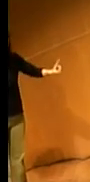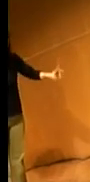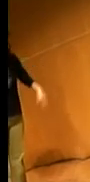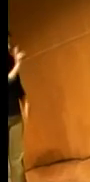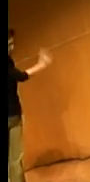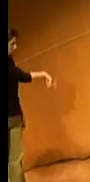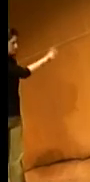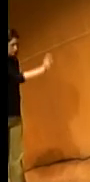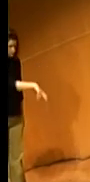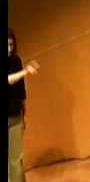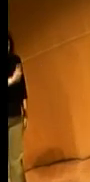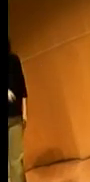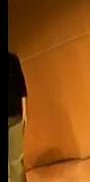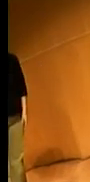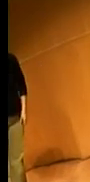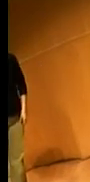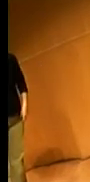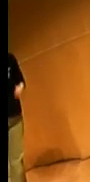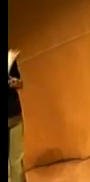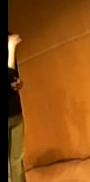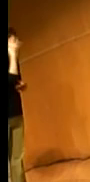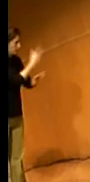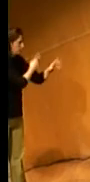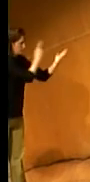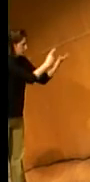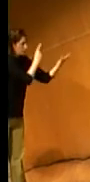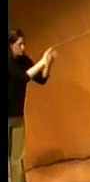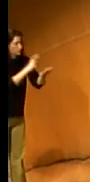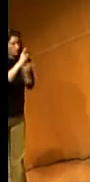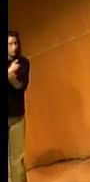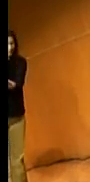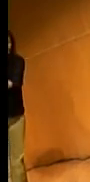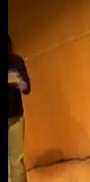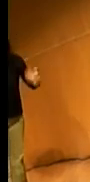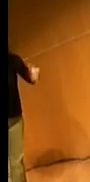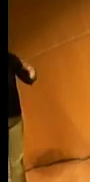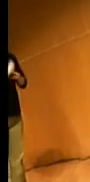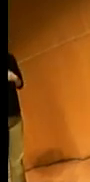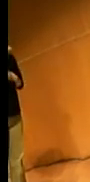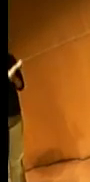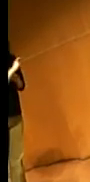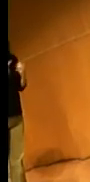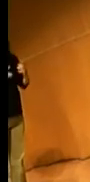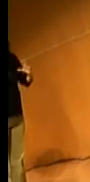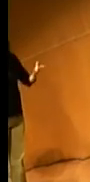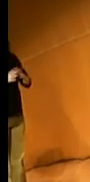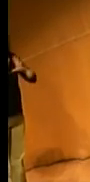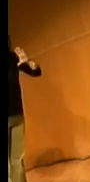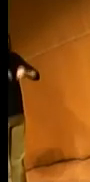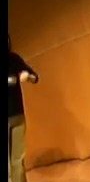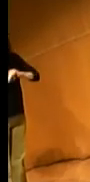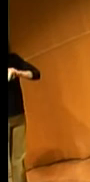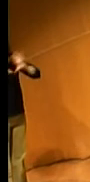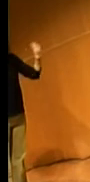autres élèves de la classe, effectivement, c'est difficile d'avoir une place d'eux en tant